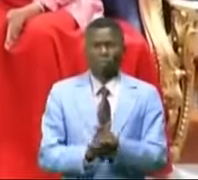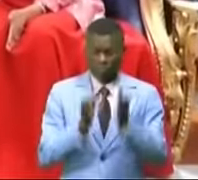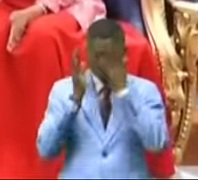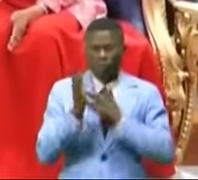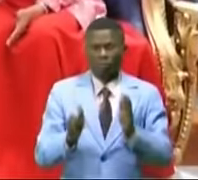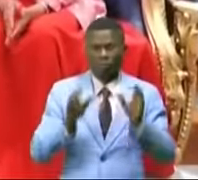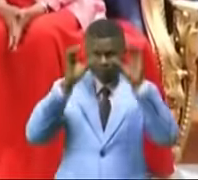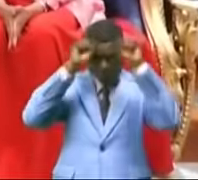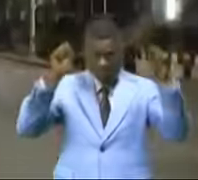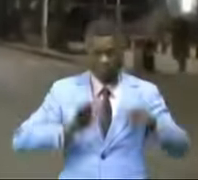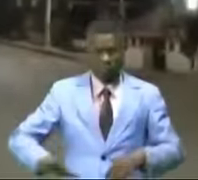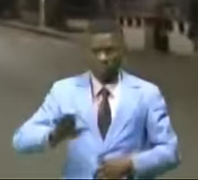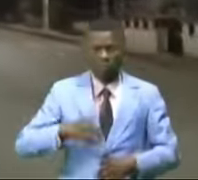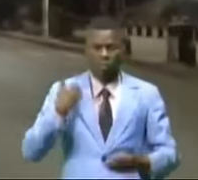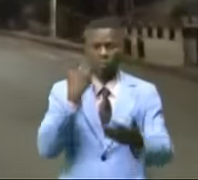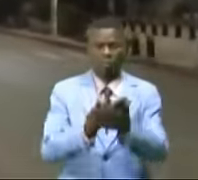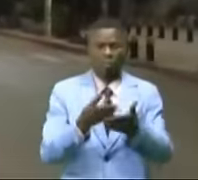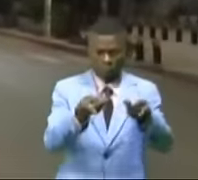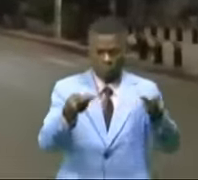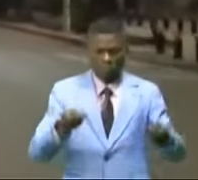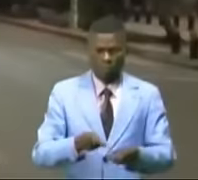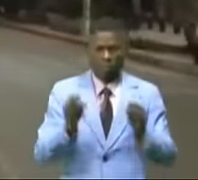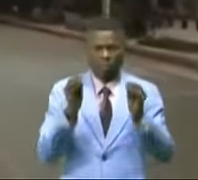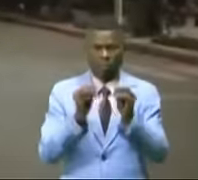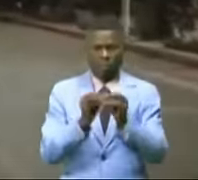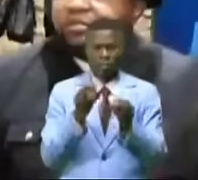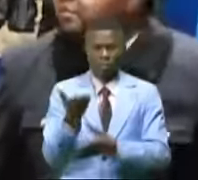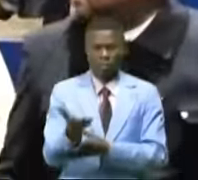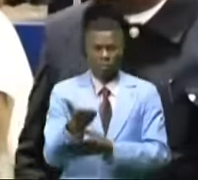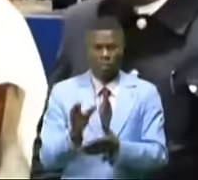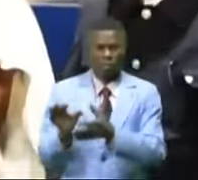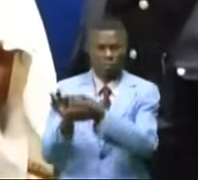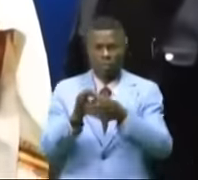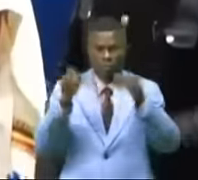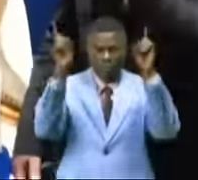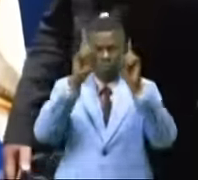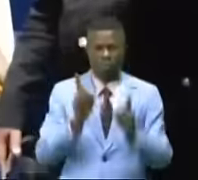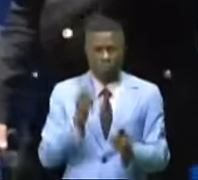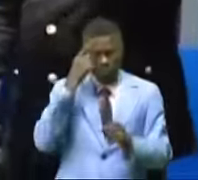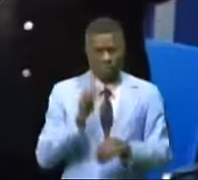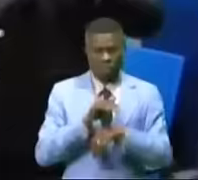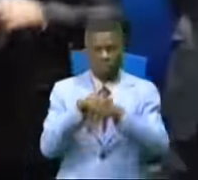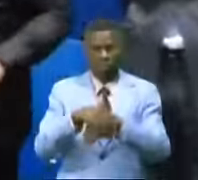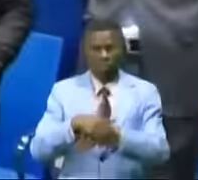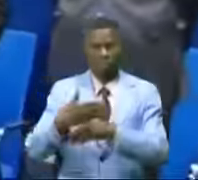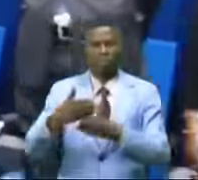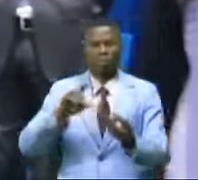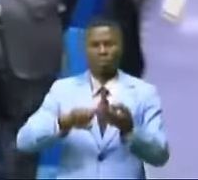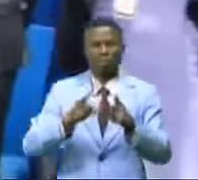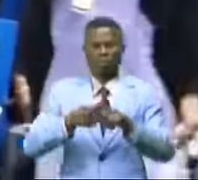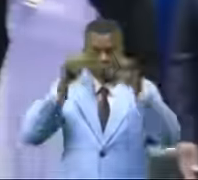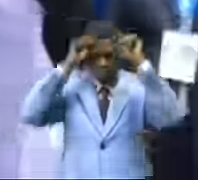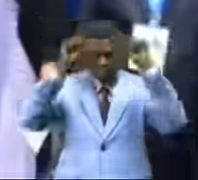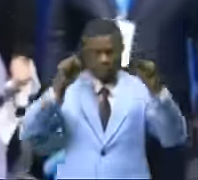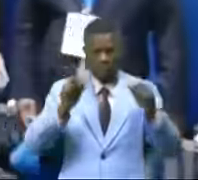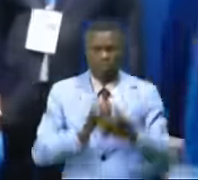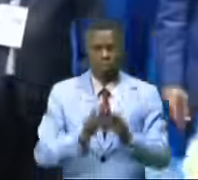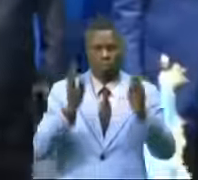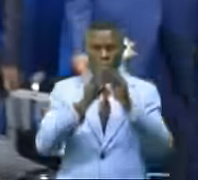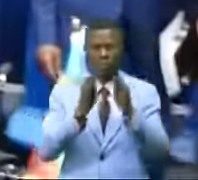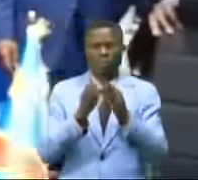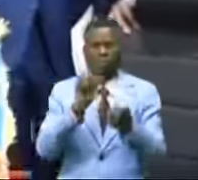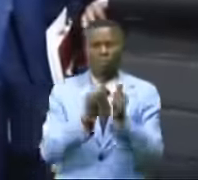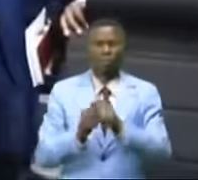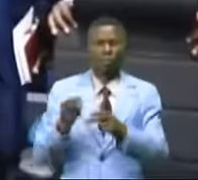s'est immédiatement rendu dans la salle Julius Nyerere de l'Union africaine pour participer aux côtés de ses pairs à un mini-sommet sur la